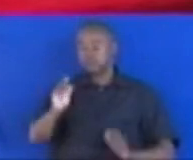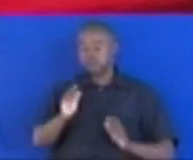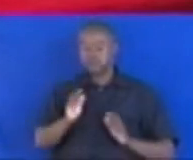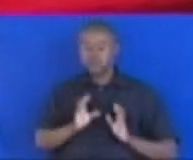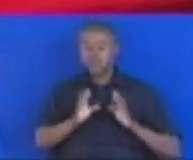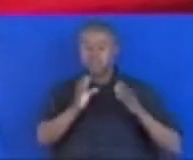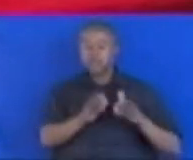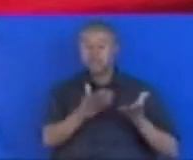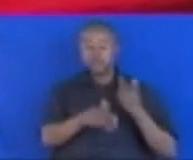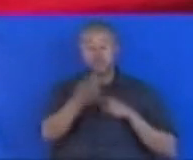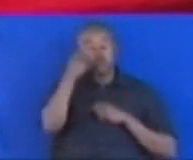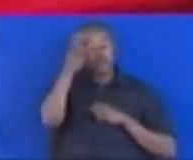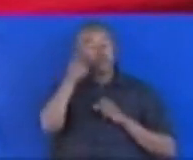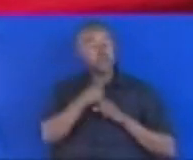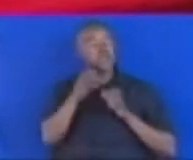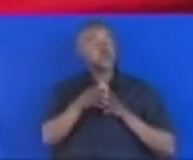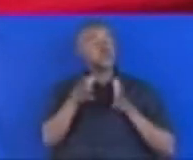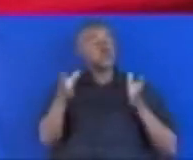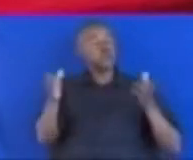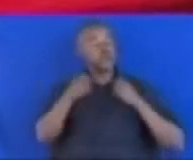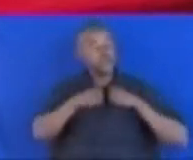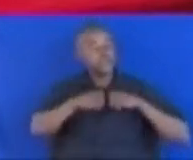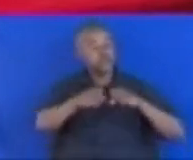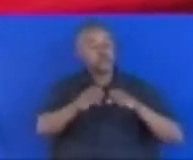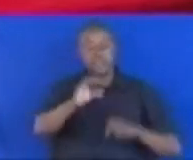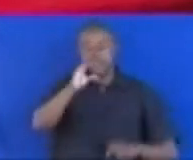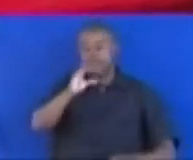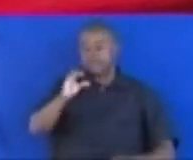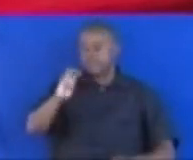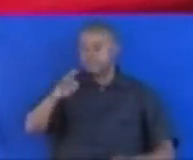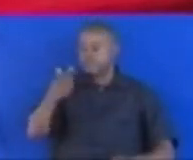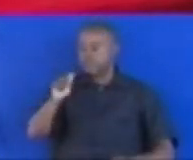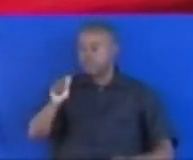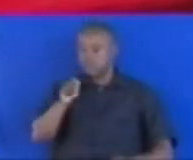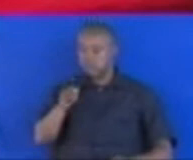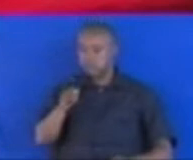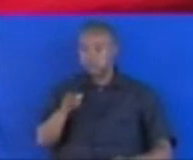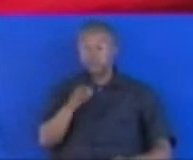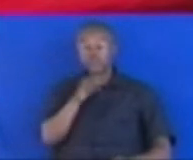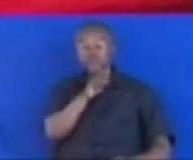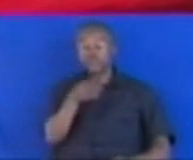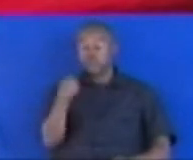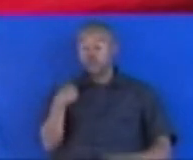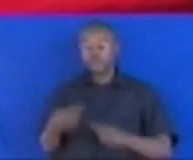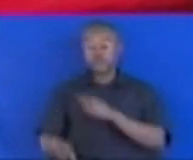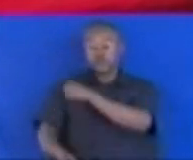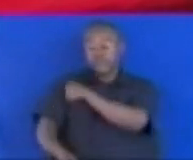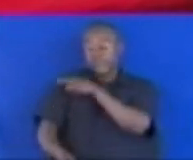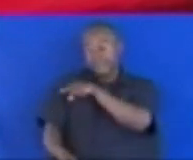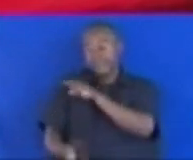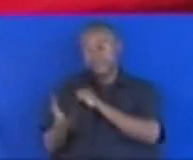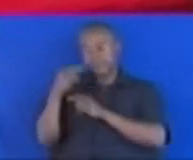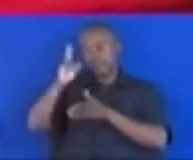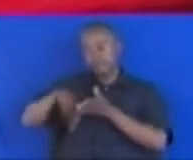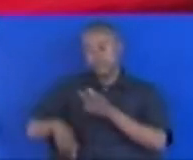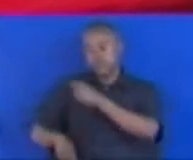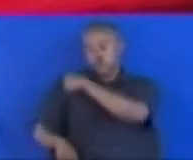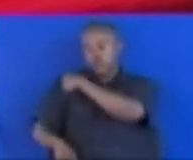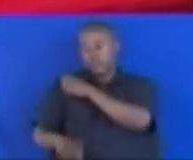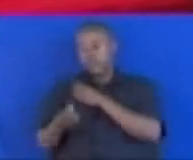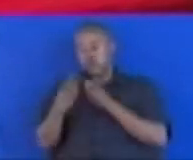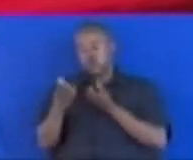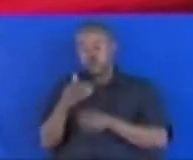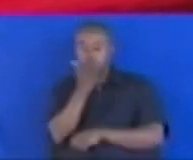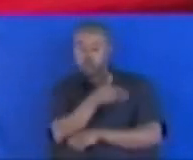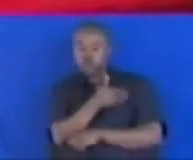kazi kubwa inayofanywa na hospitali ya CCBRT katika kutoa huduma ya afya nchini. Hospitali hii awali ilisajiliwa kama hospitali ya kutoa huduma